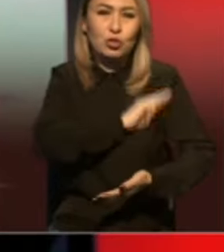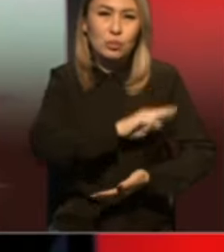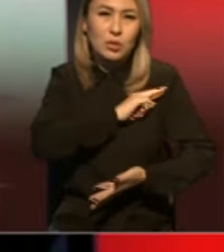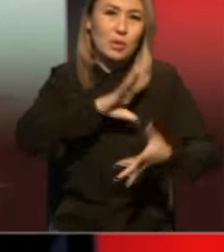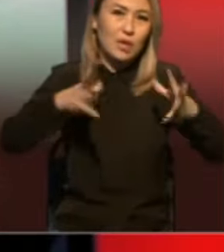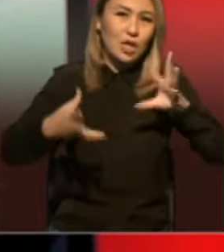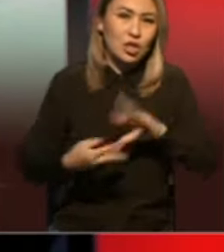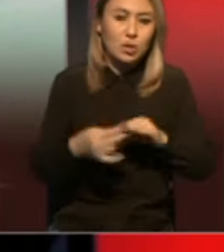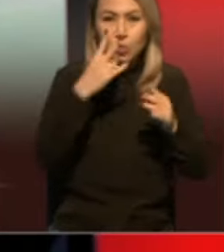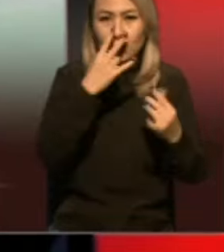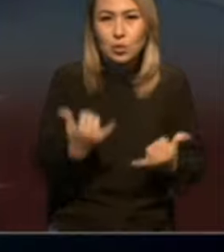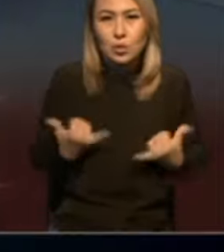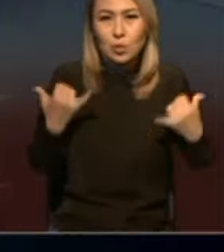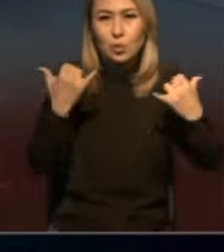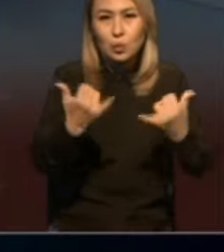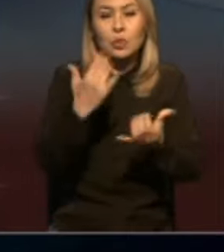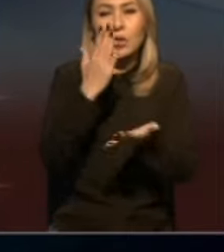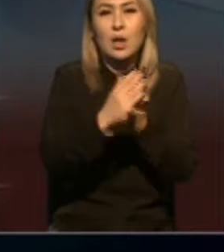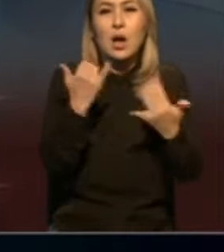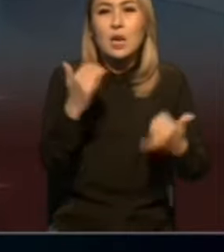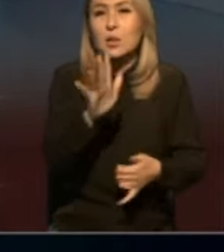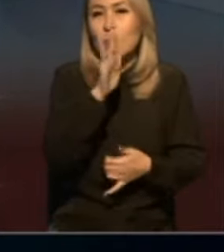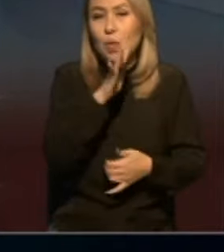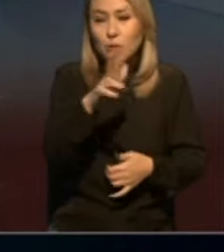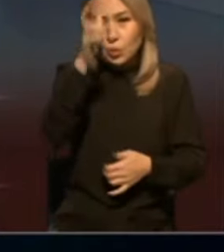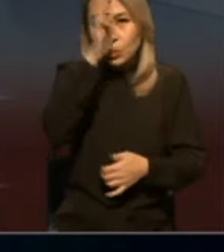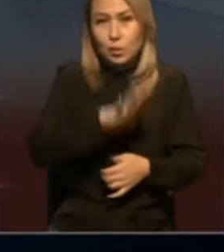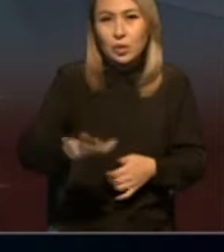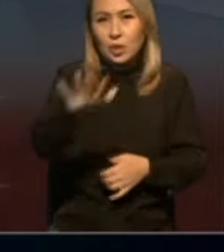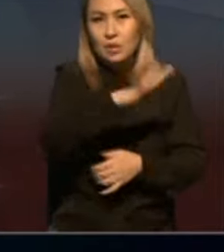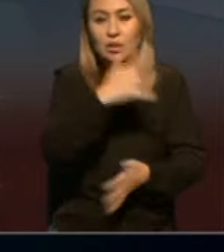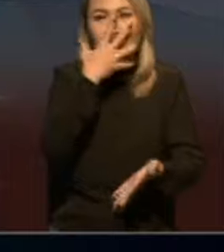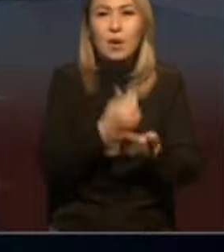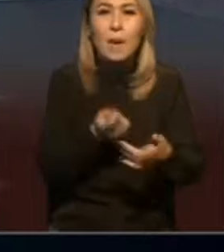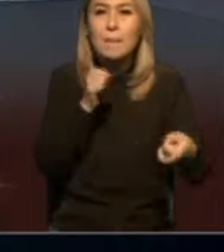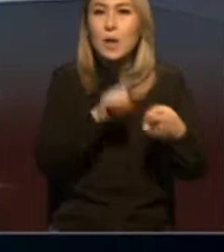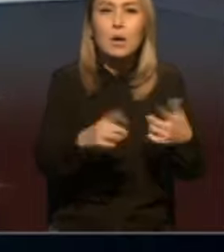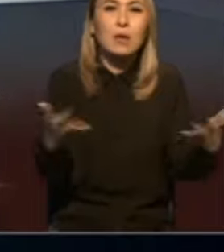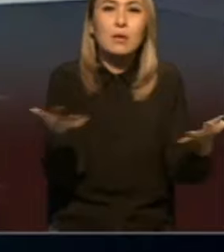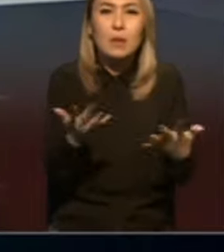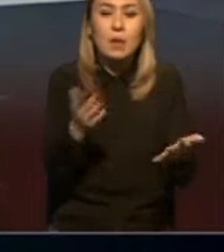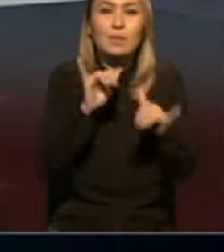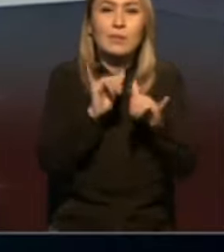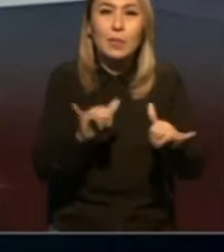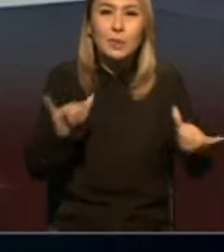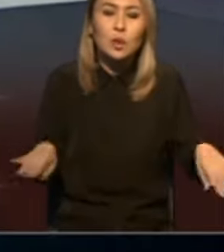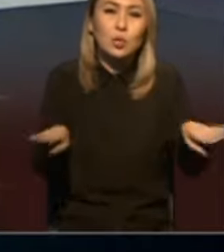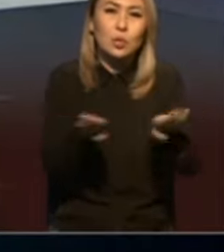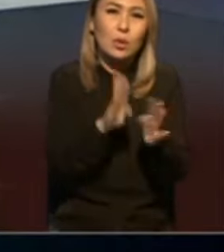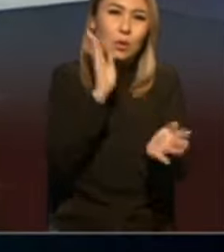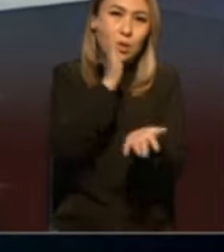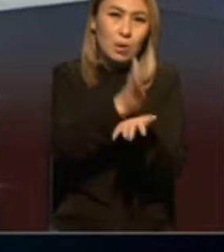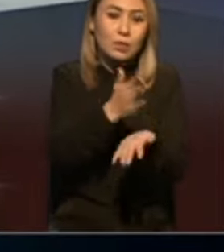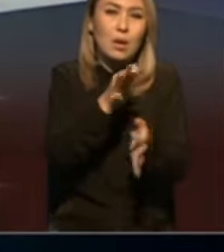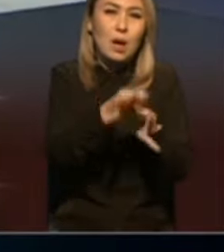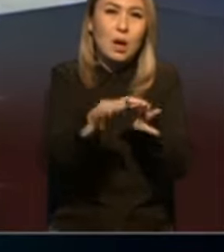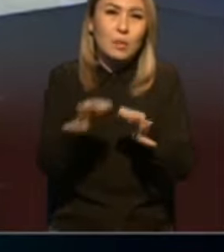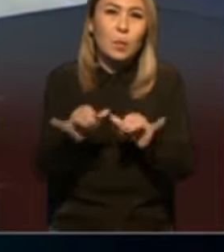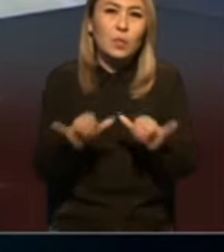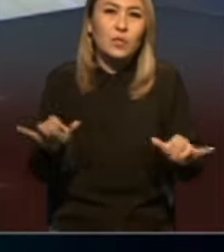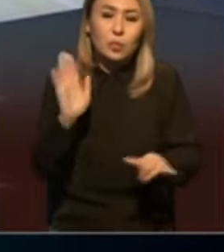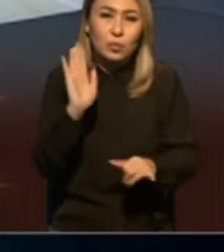отыр. Өйткені бізде қазіргі уақытта түркі мемлекеттері арасындағы өзара байланыс қалай дамиды, соған қарай осы аймақтың ықпалы арта